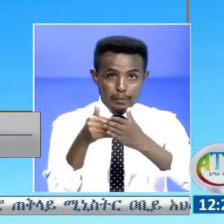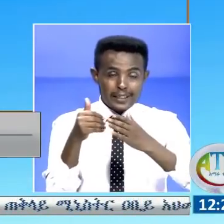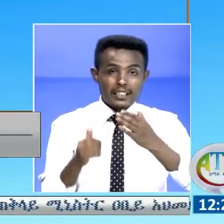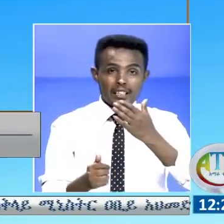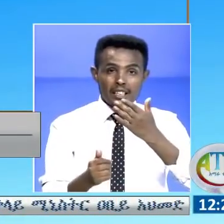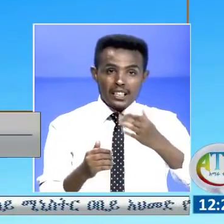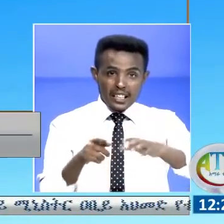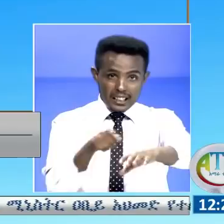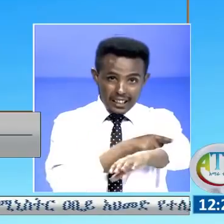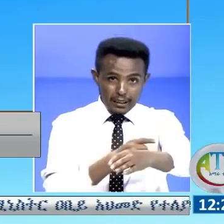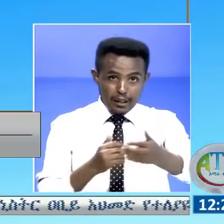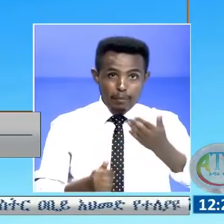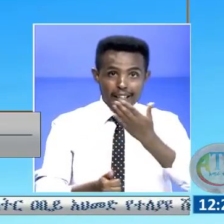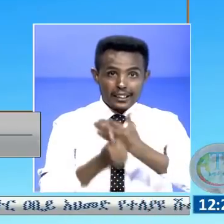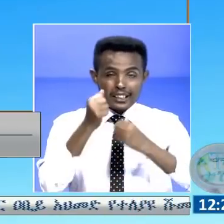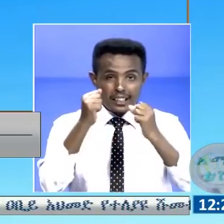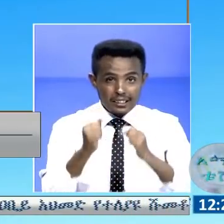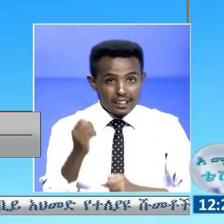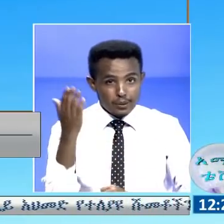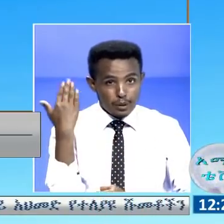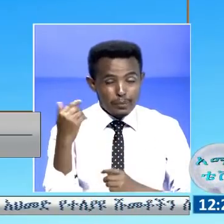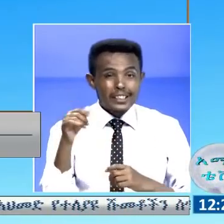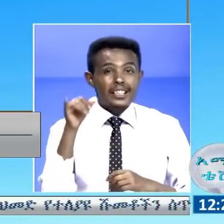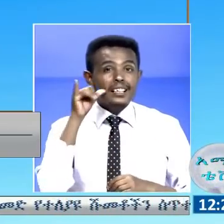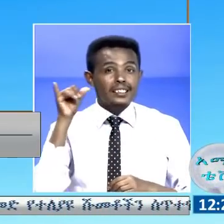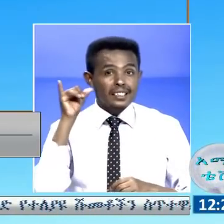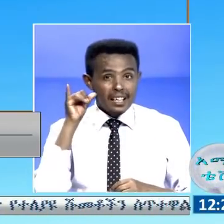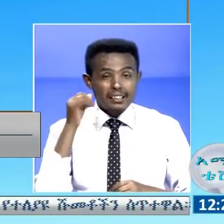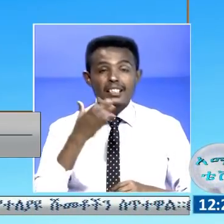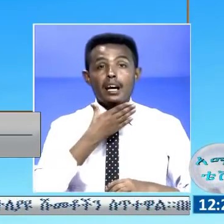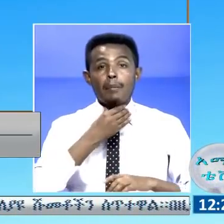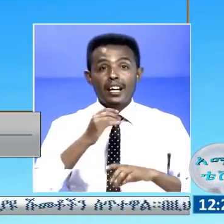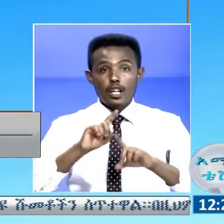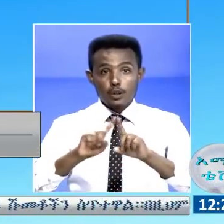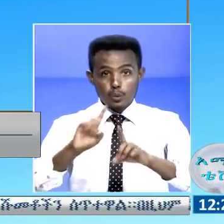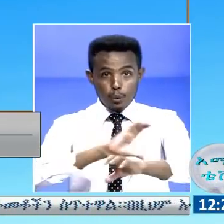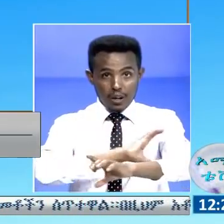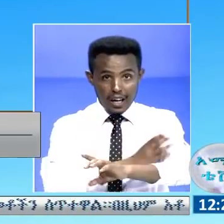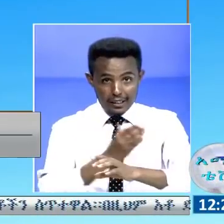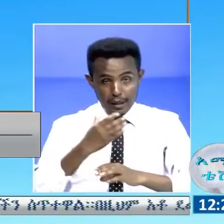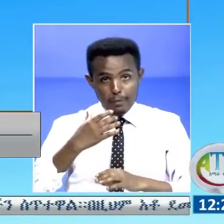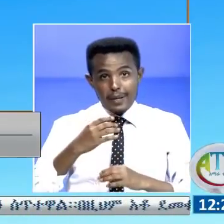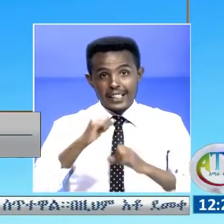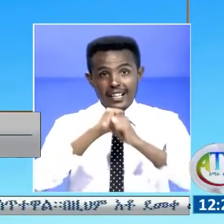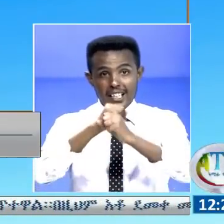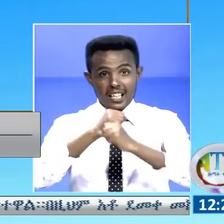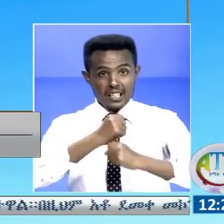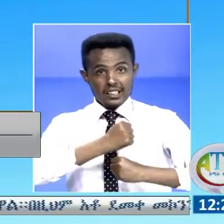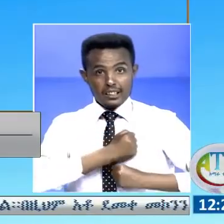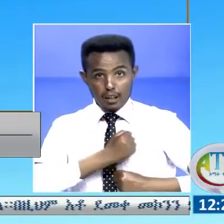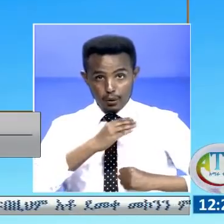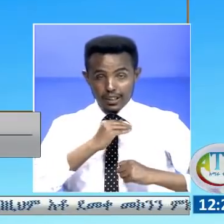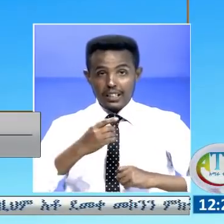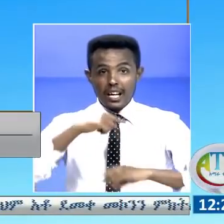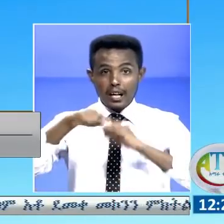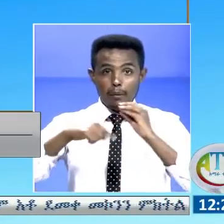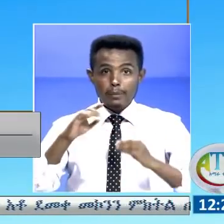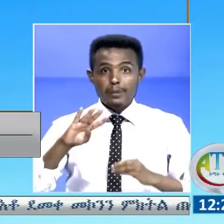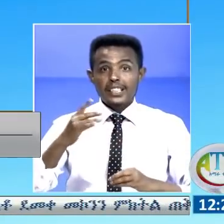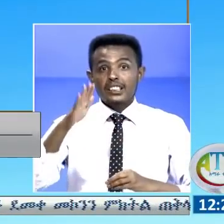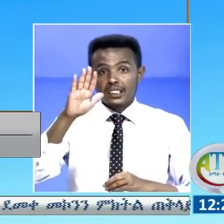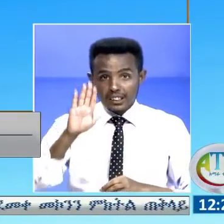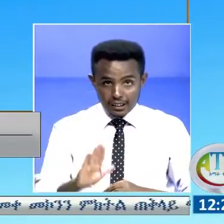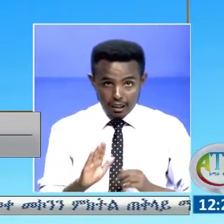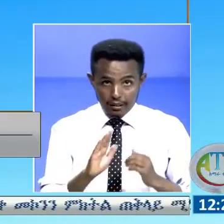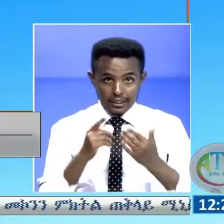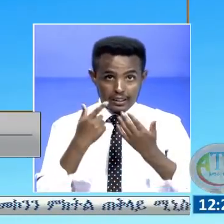በቅርብ ርቀት ለማጥቃት ያስችላቸው ነበር። ትናንትና ግን የአማራ ልዩ ኃይል እንደዚሁም የመከላከያ ሰራዊትና የአካባቢው ሚሊሻ በጋራ